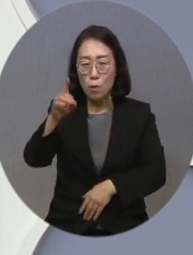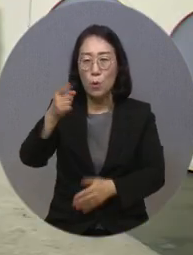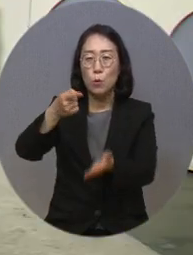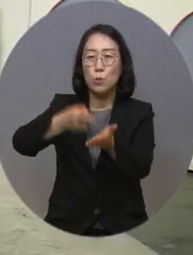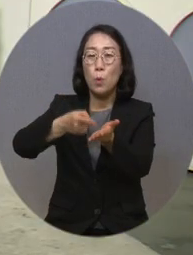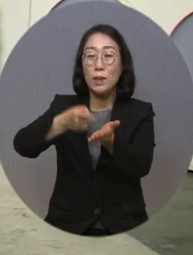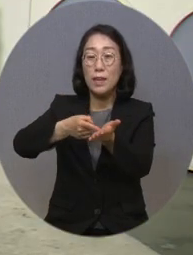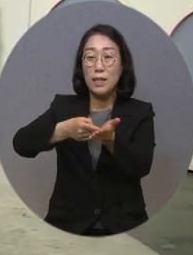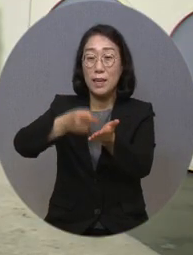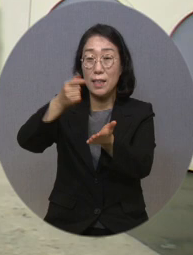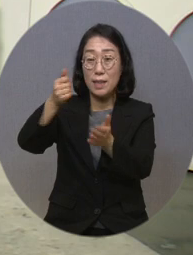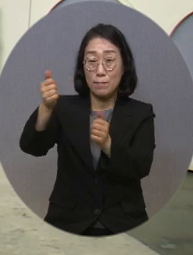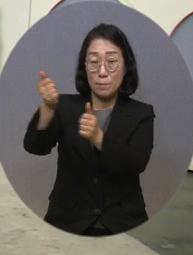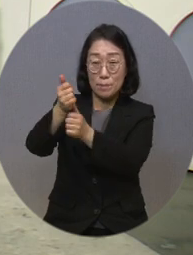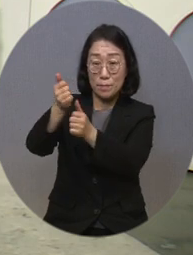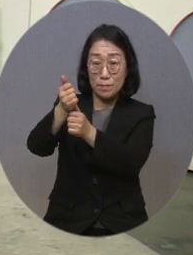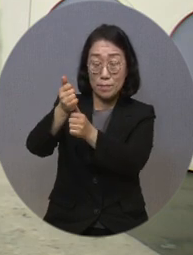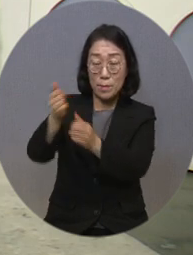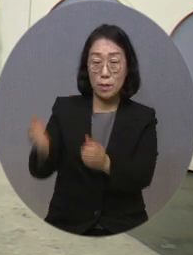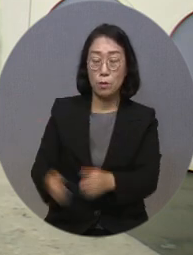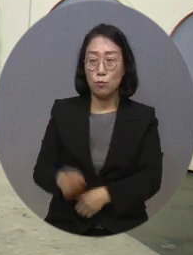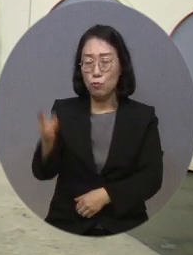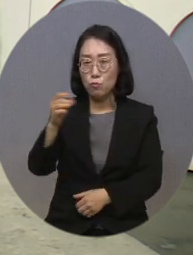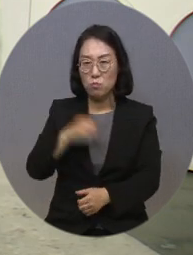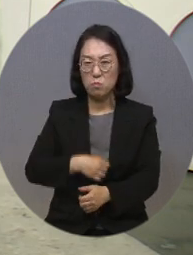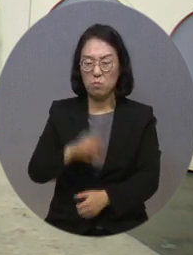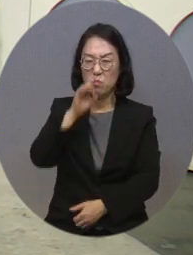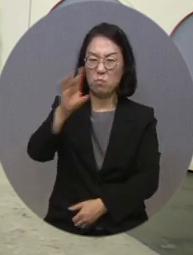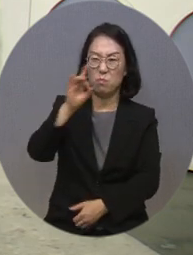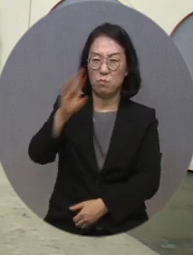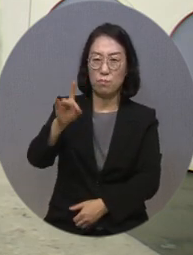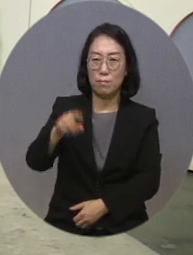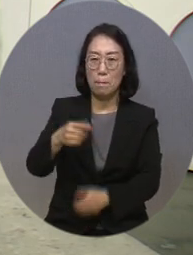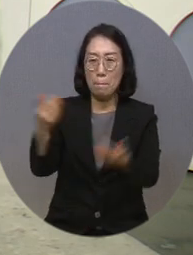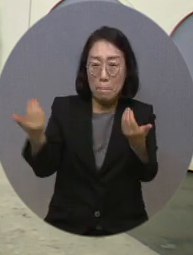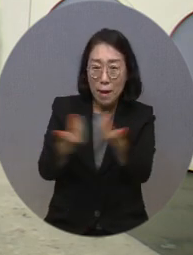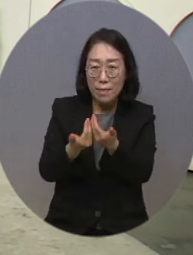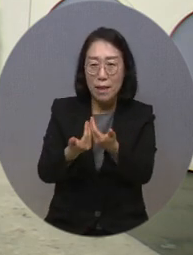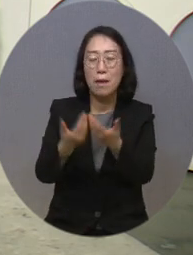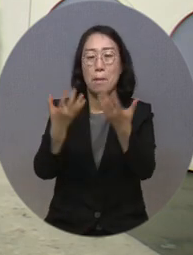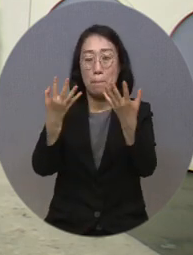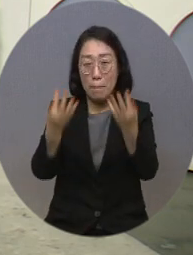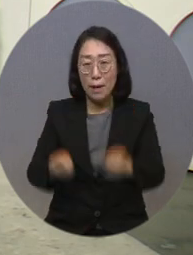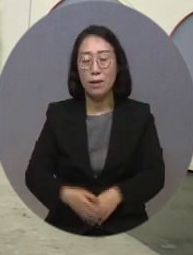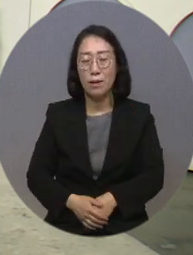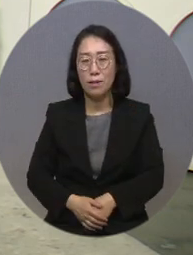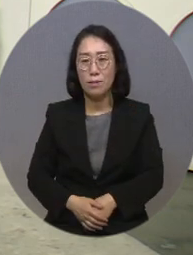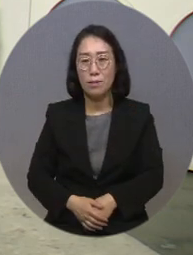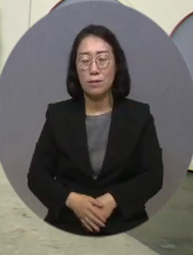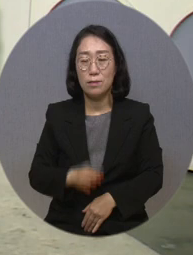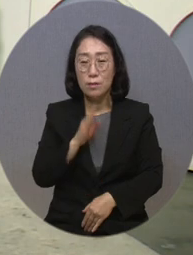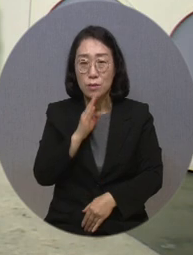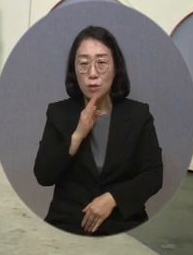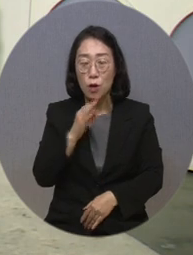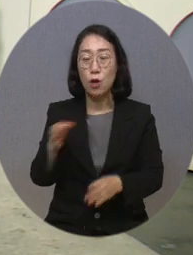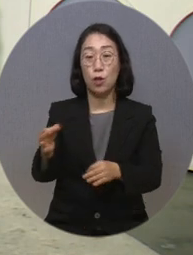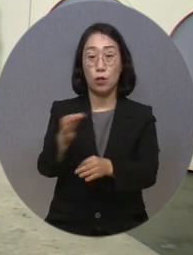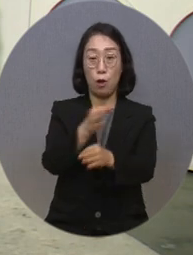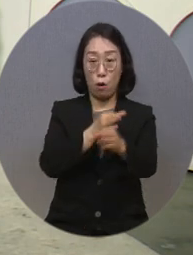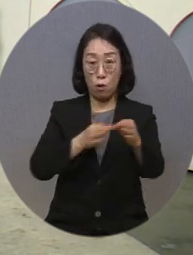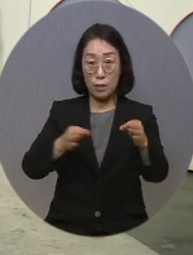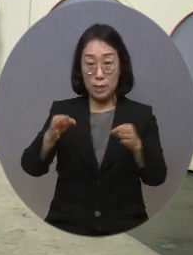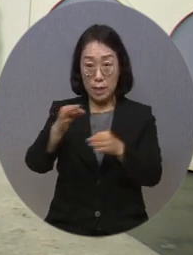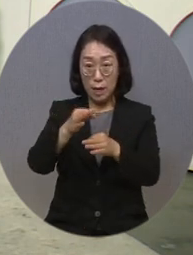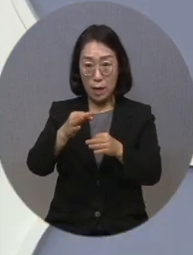그런데 그래서 이번에 그 기준으로서 저는 총리 기준으로서 지금 경제와 민생이